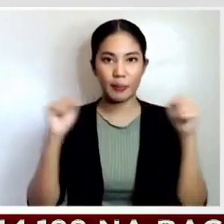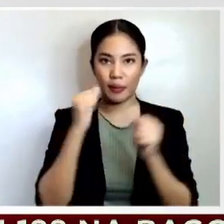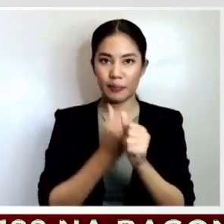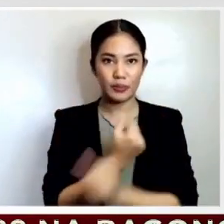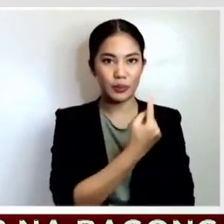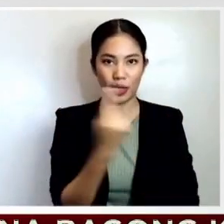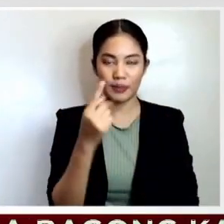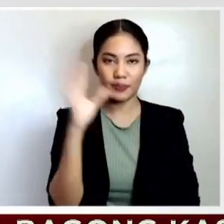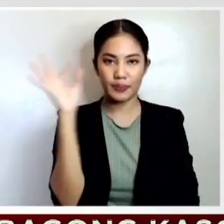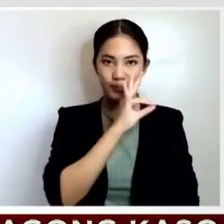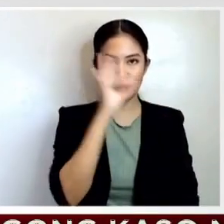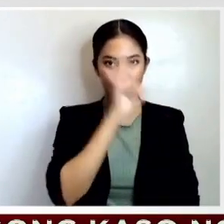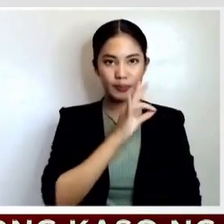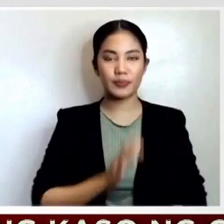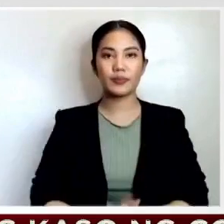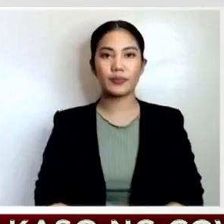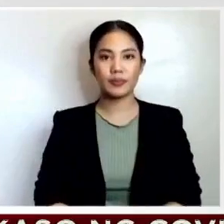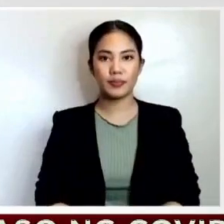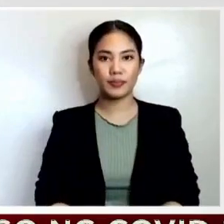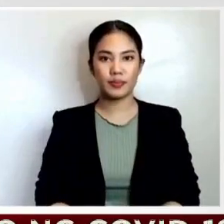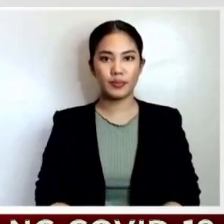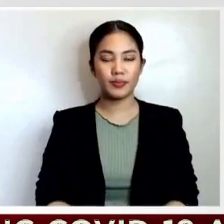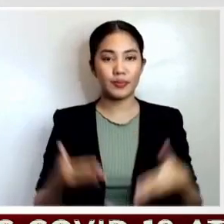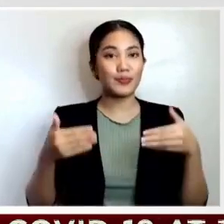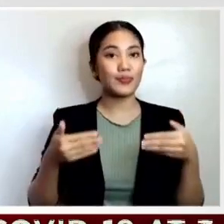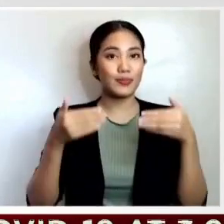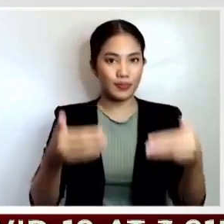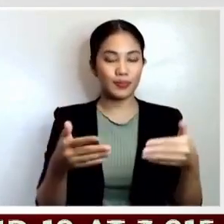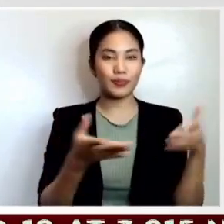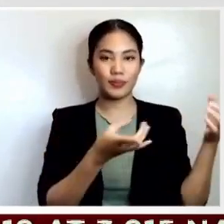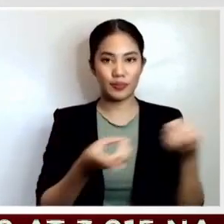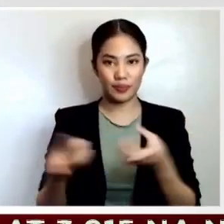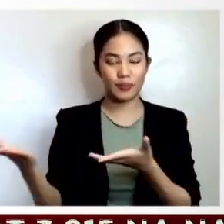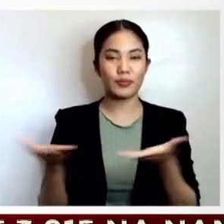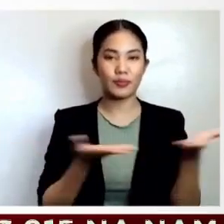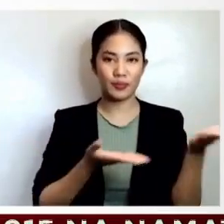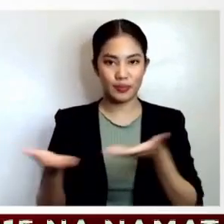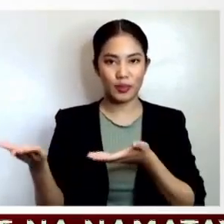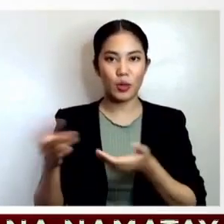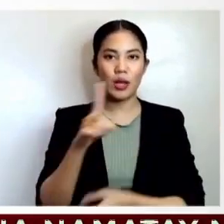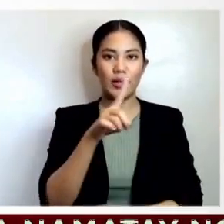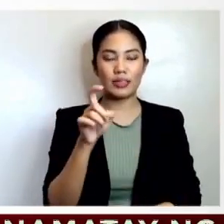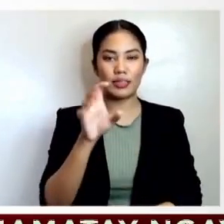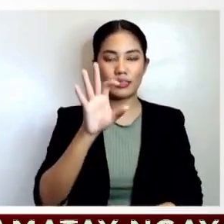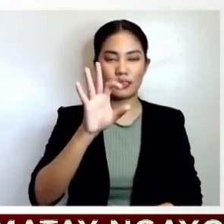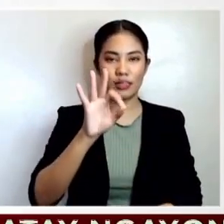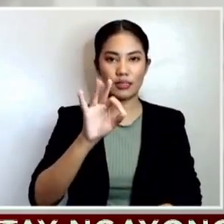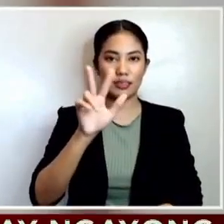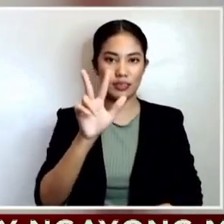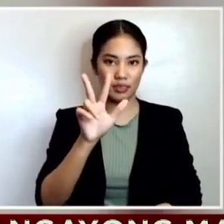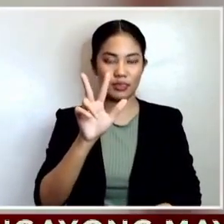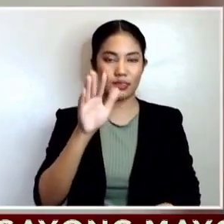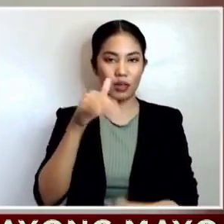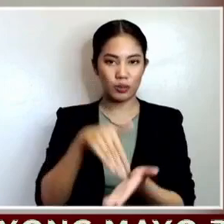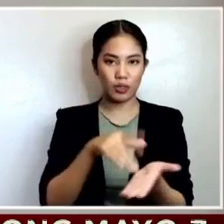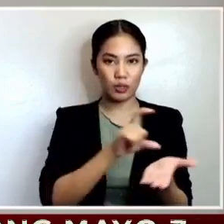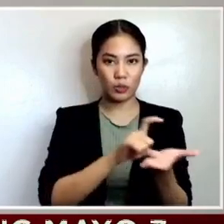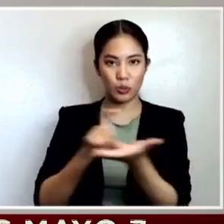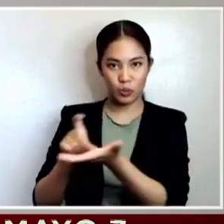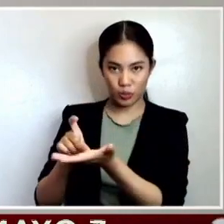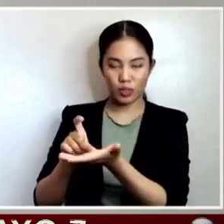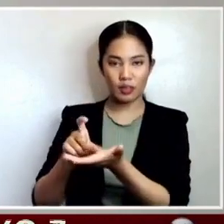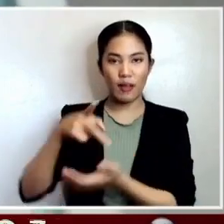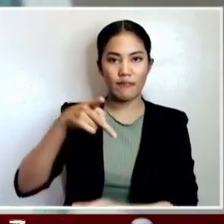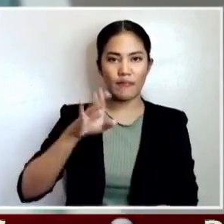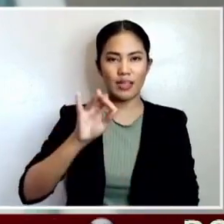mamamayan. Tuloy na rin ani Galvez ang delivery ng 193,000 doses ng Pfizer COVID vaccine sa Martes. Ayon sa